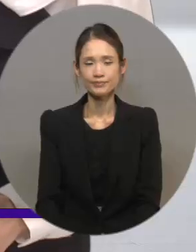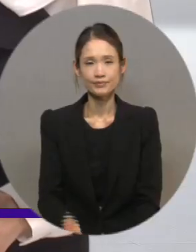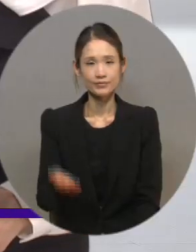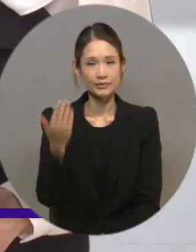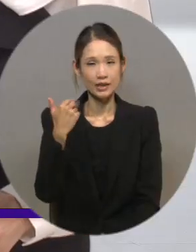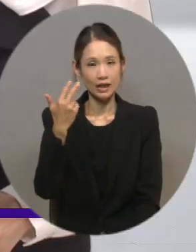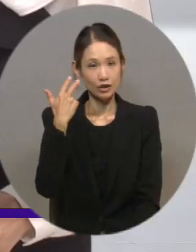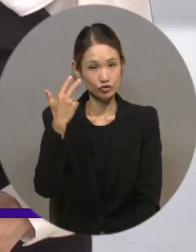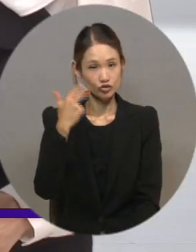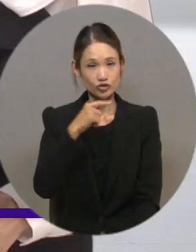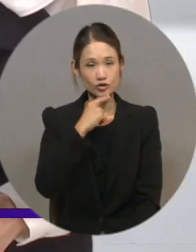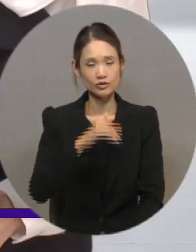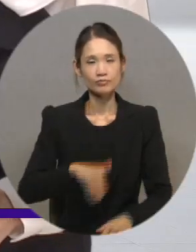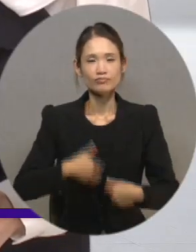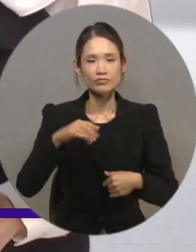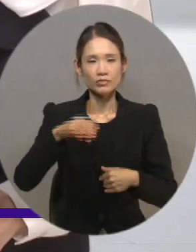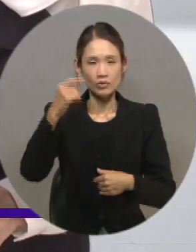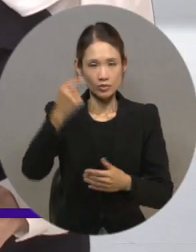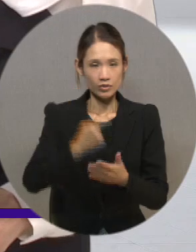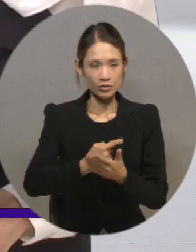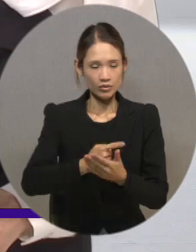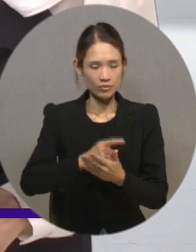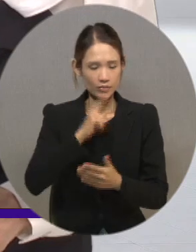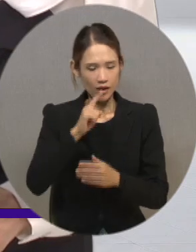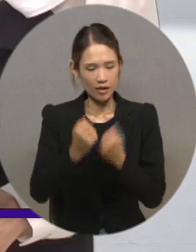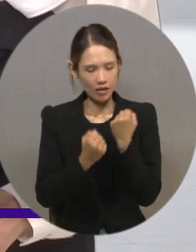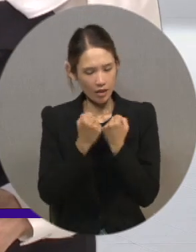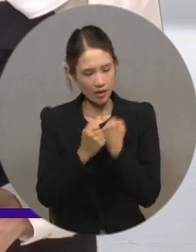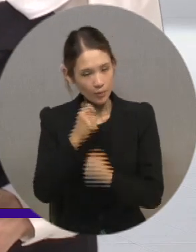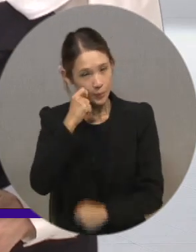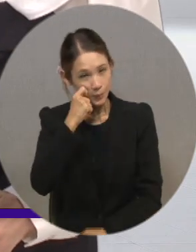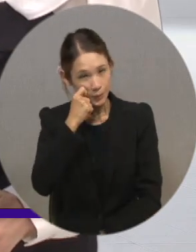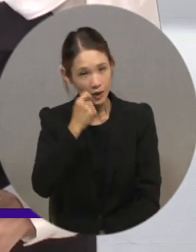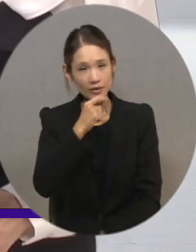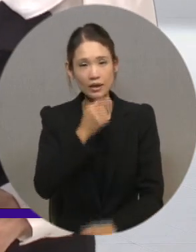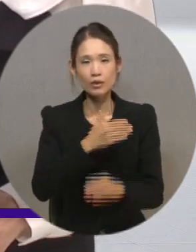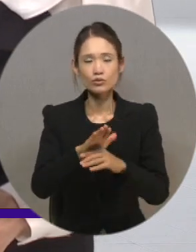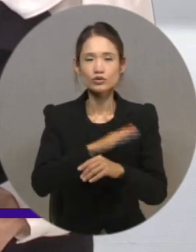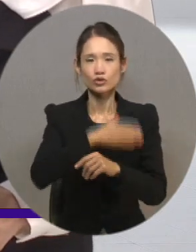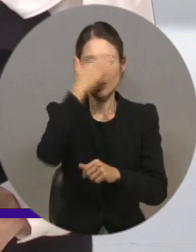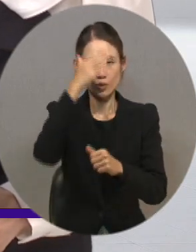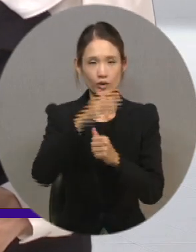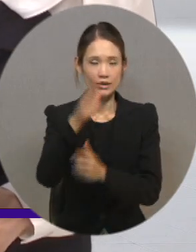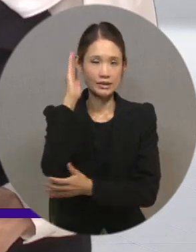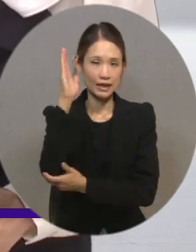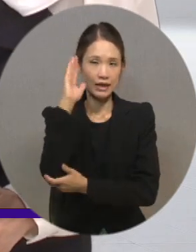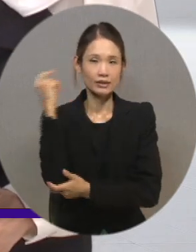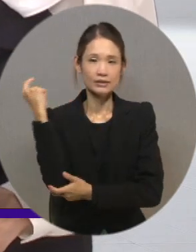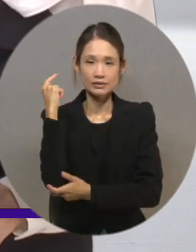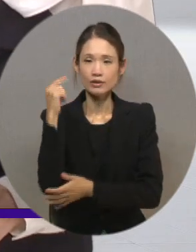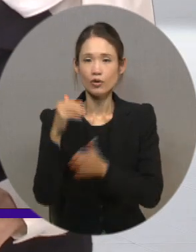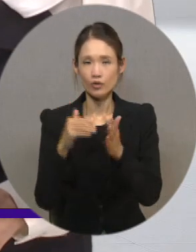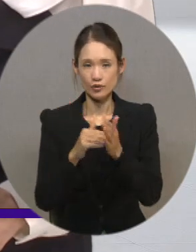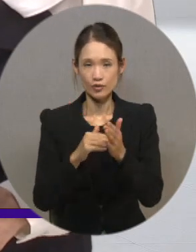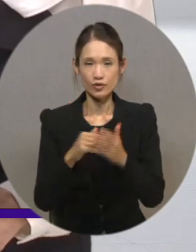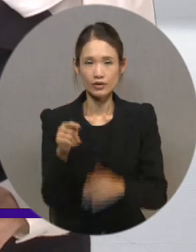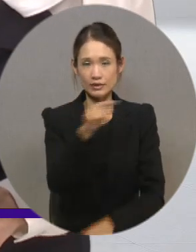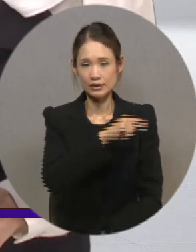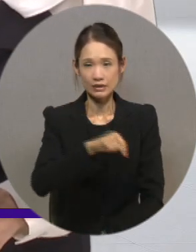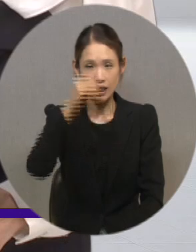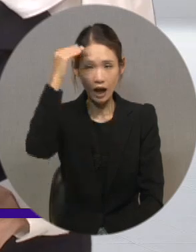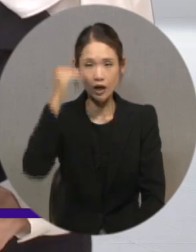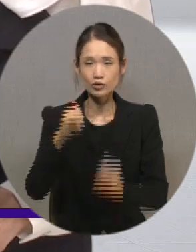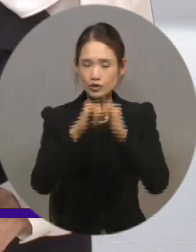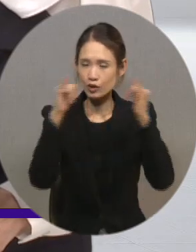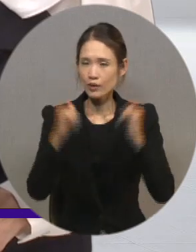지난주 남한에 오기까지 말 못할 아픔을 겪은 탈북 청소년들의 이야기를 들을 수 있었는데요. 이들이 한국 사회에